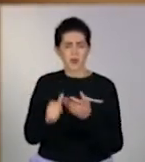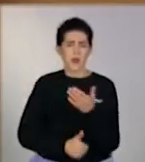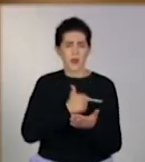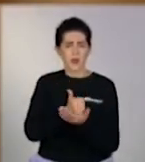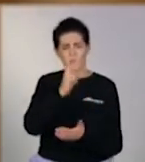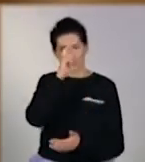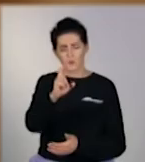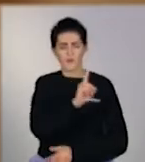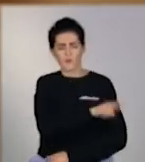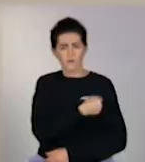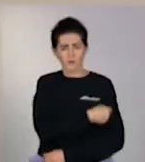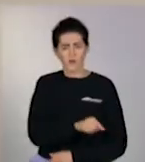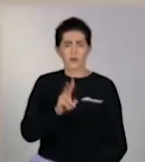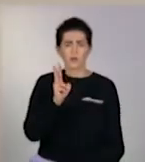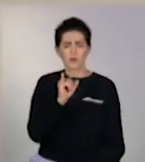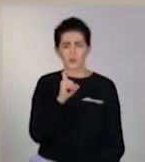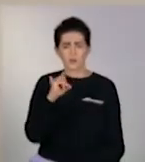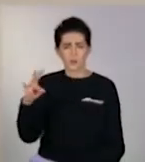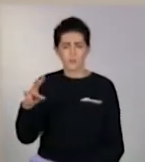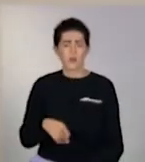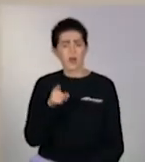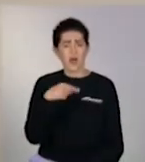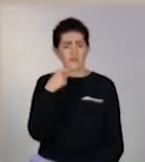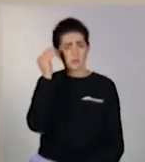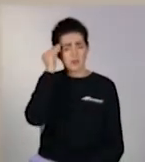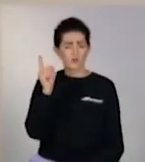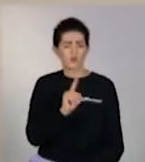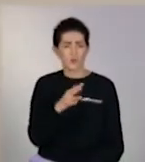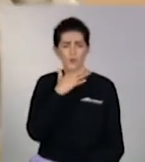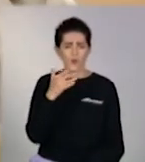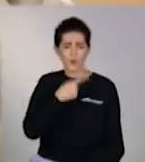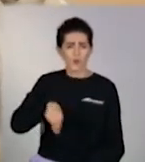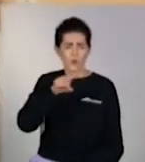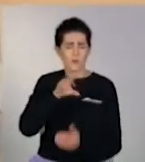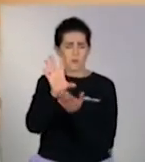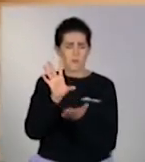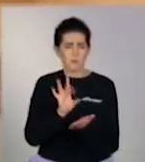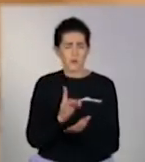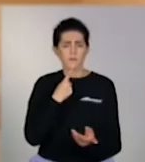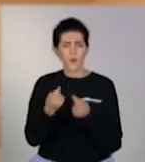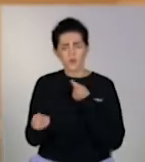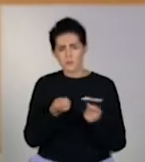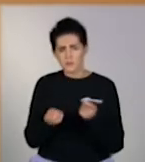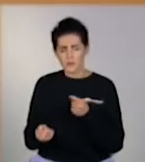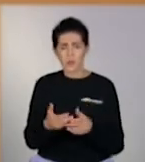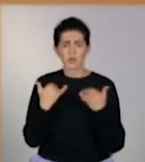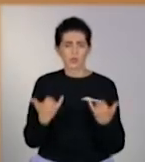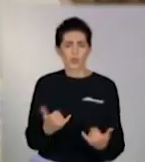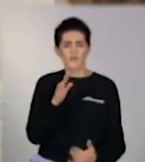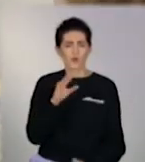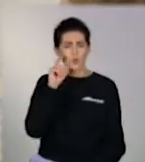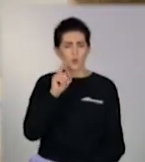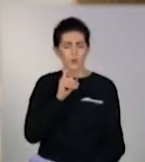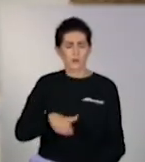державний санітарний лікар Ігор Кузін. За його словами, досвід інших країн показує, що це безпечно. Нині в Україні